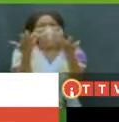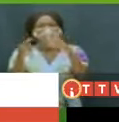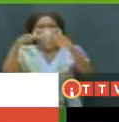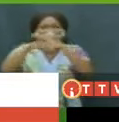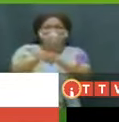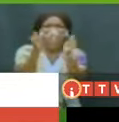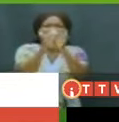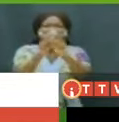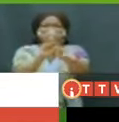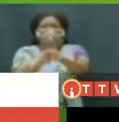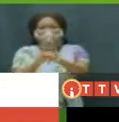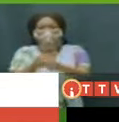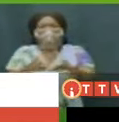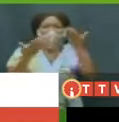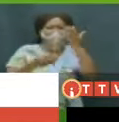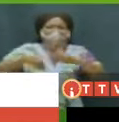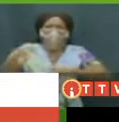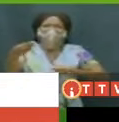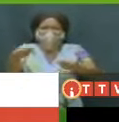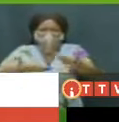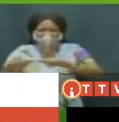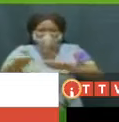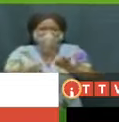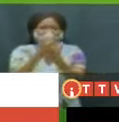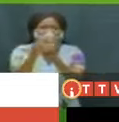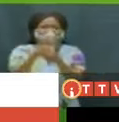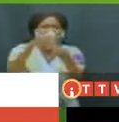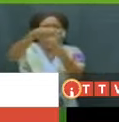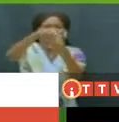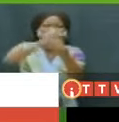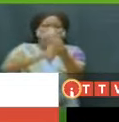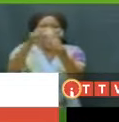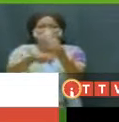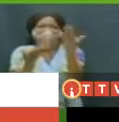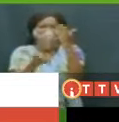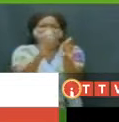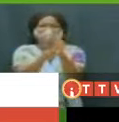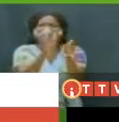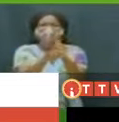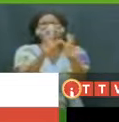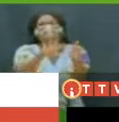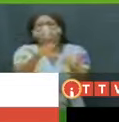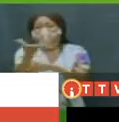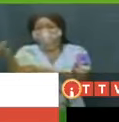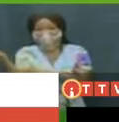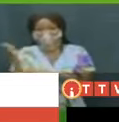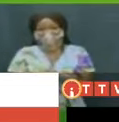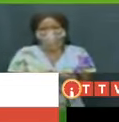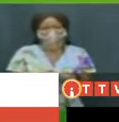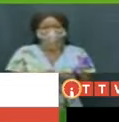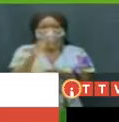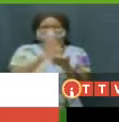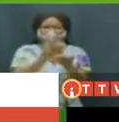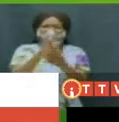yathuwa, amene umapita nawo kumsika kukagula nthochi ndi chimanga ndi zina zotero. Motero ndi bwino nthawi yathuika kwana